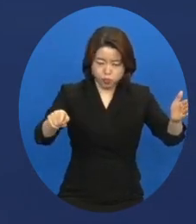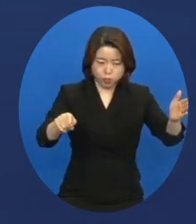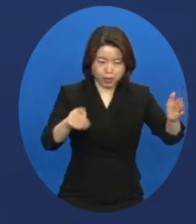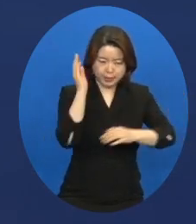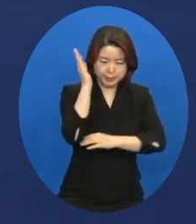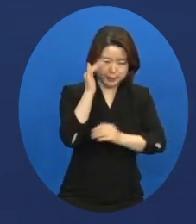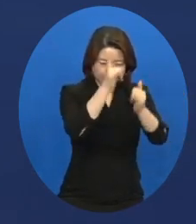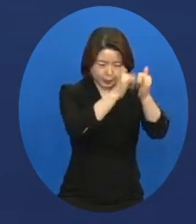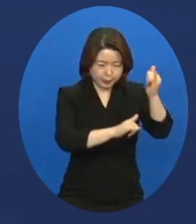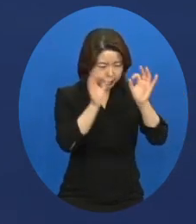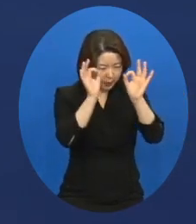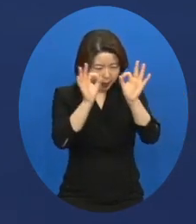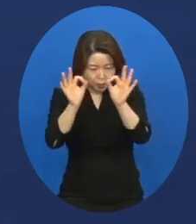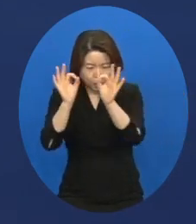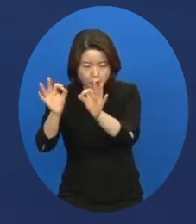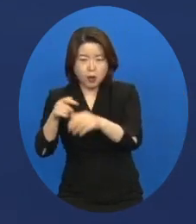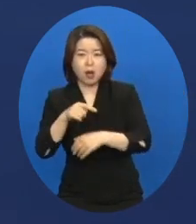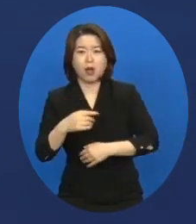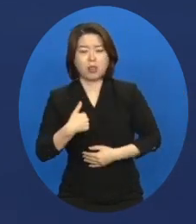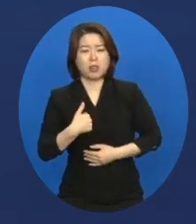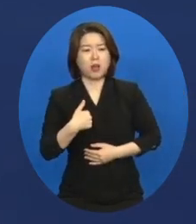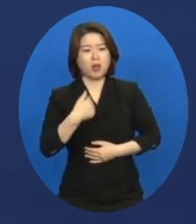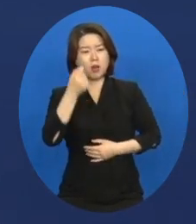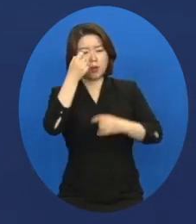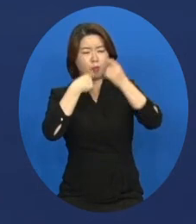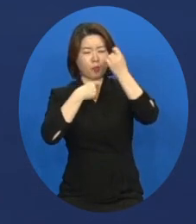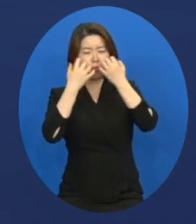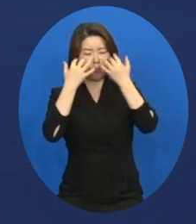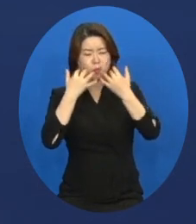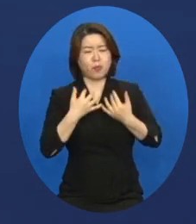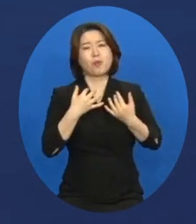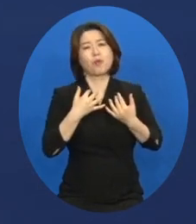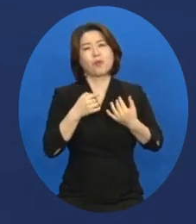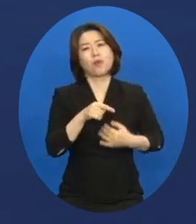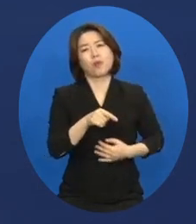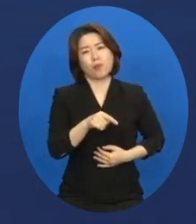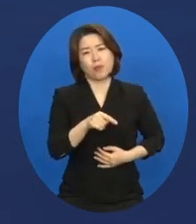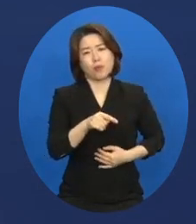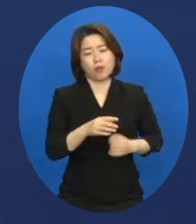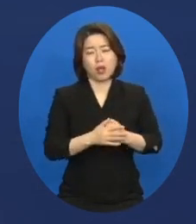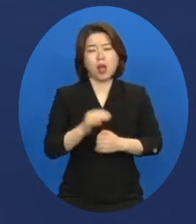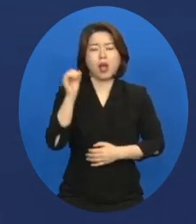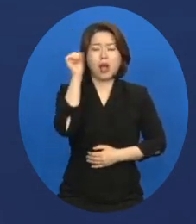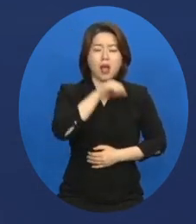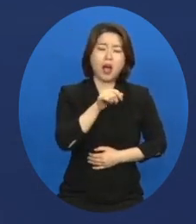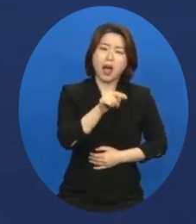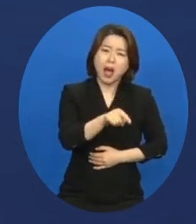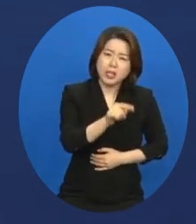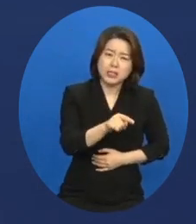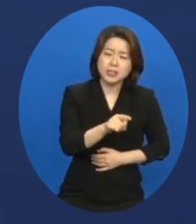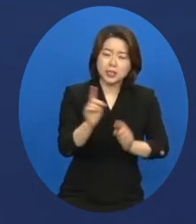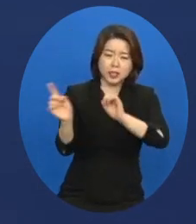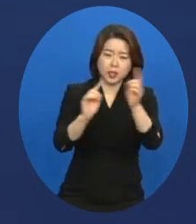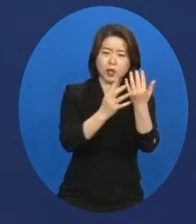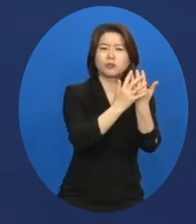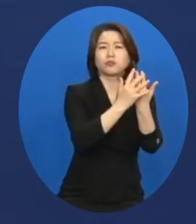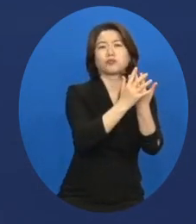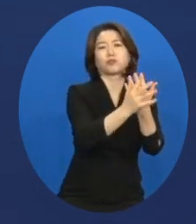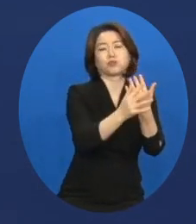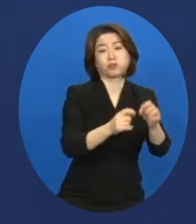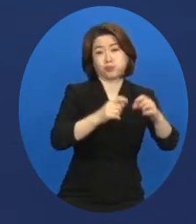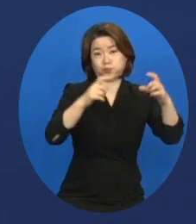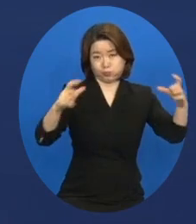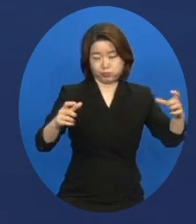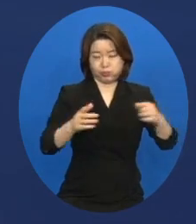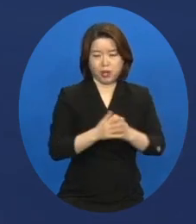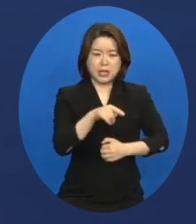읽으면서 나도 모르게 그렇게 눈물이 났습니다. 이것이 부흥인가?